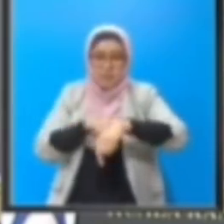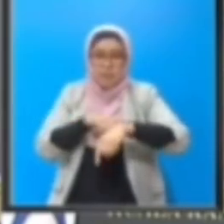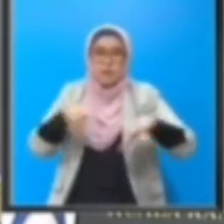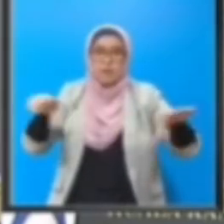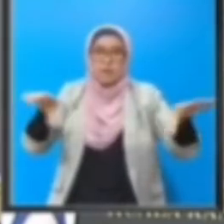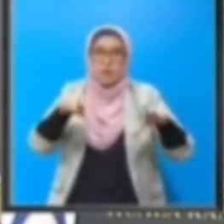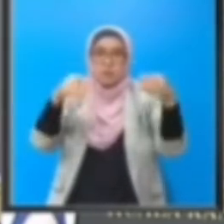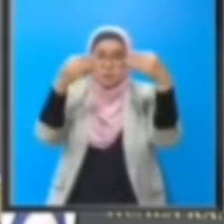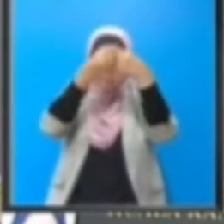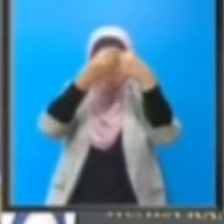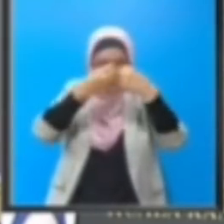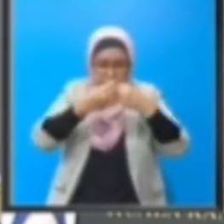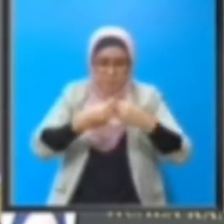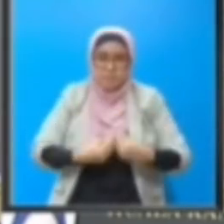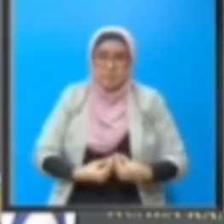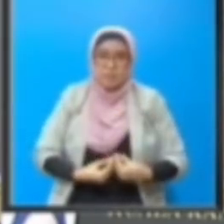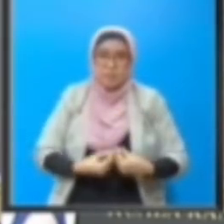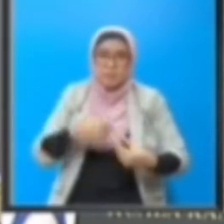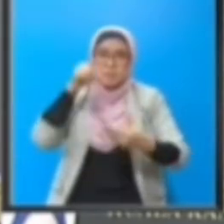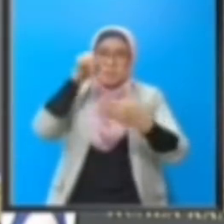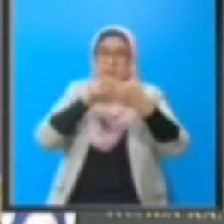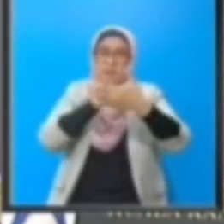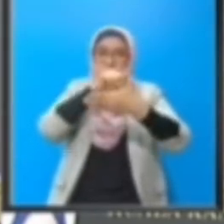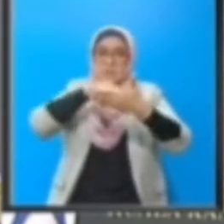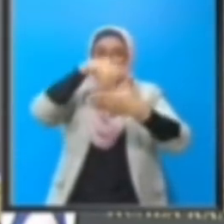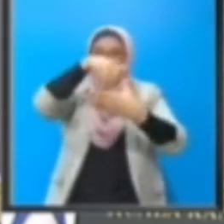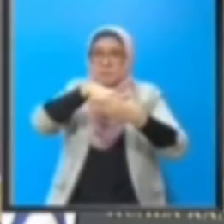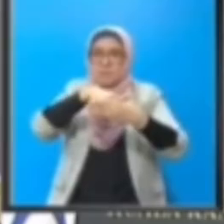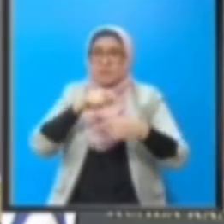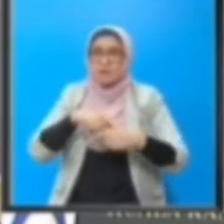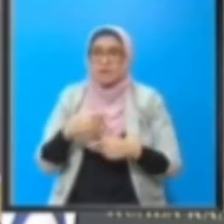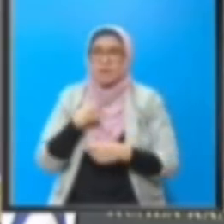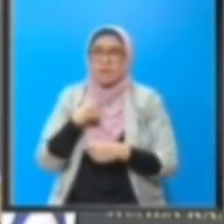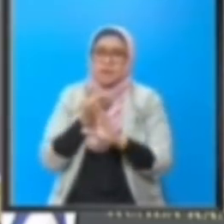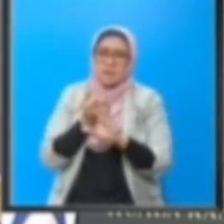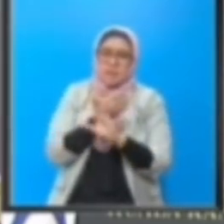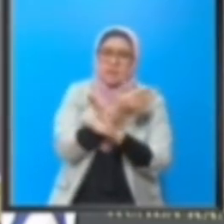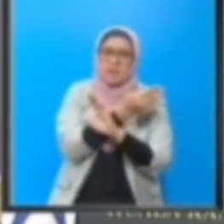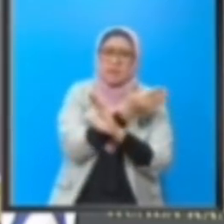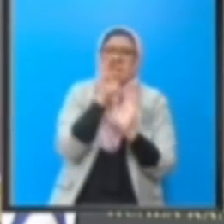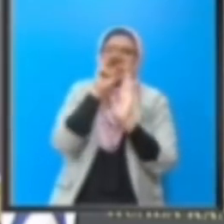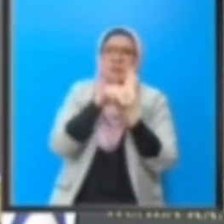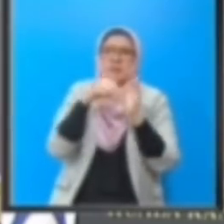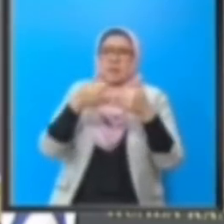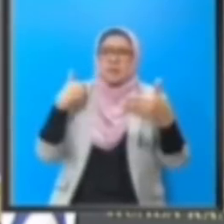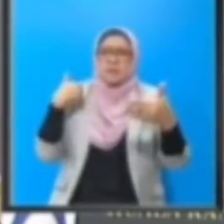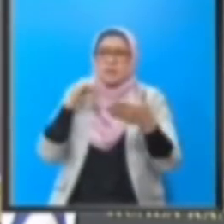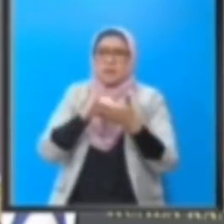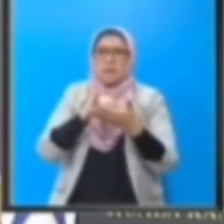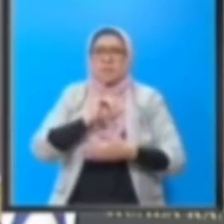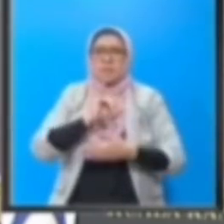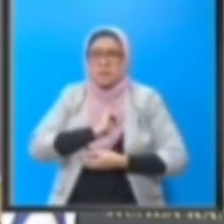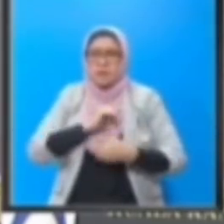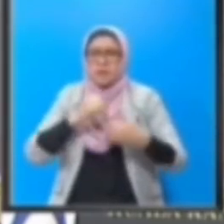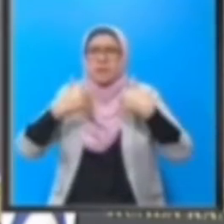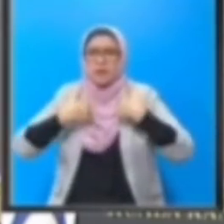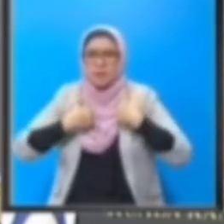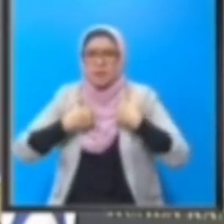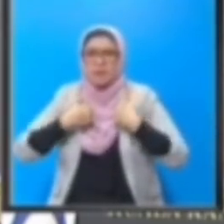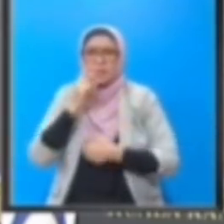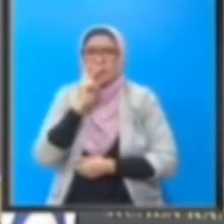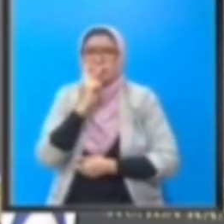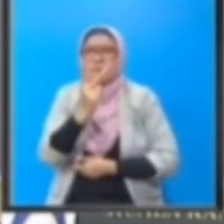undi, saya pada ketika itu sebelum beberapa minit sebelum itu saya ada melihat pada